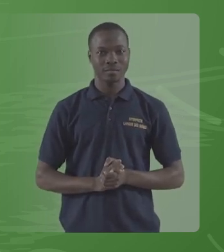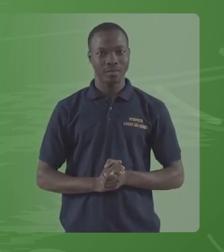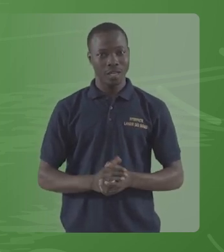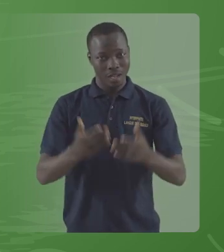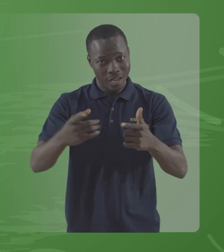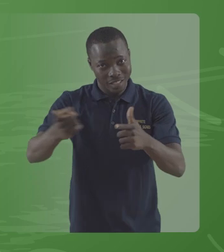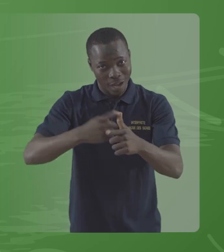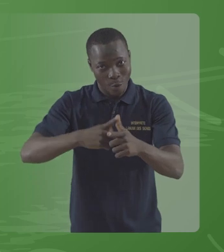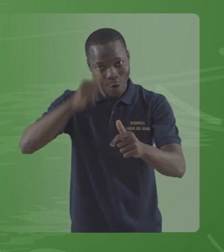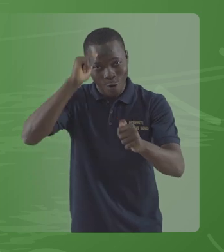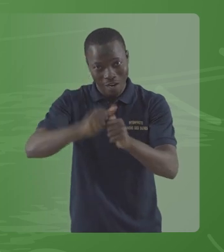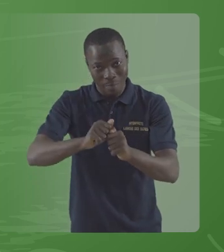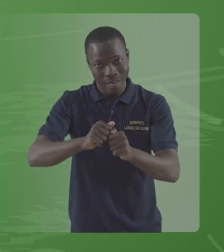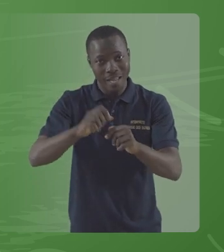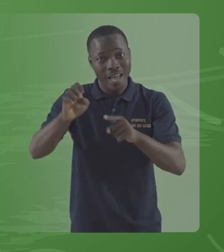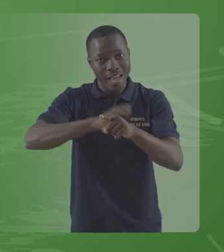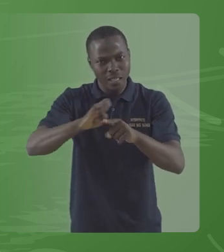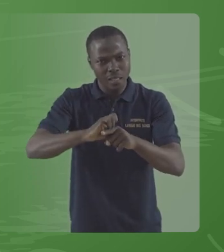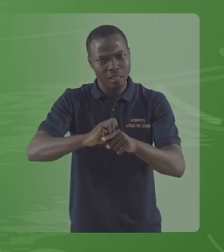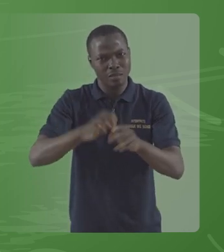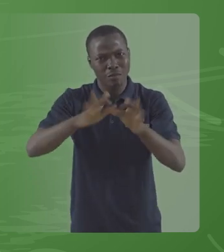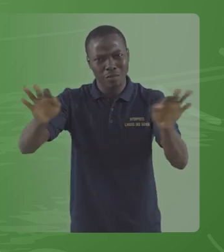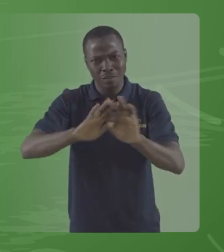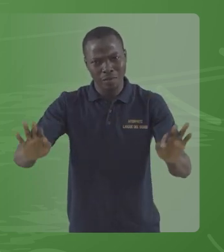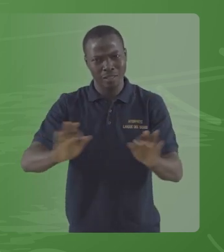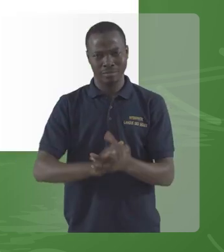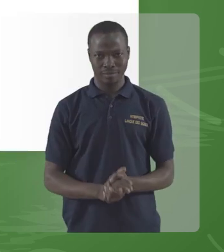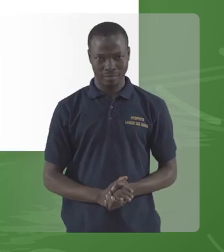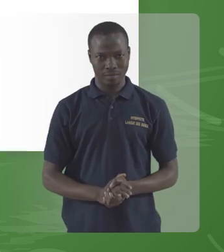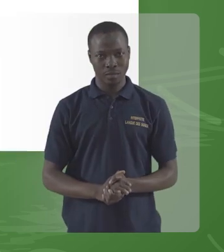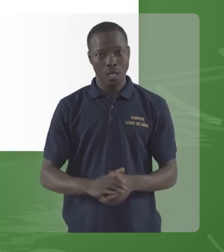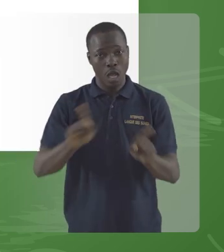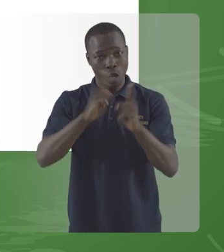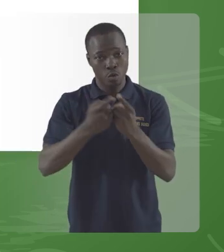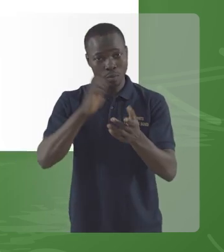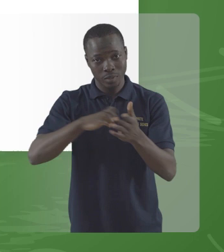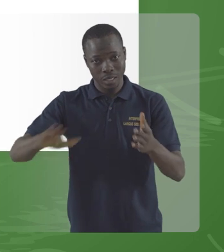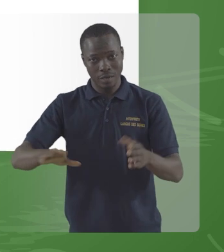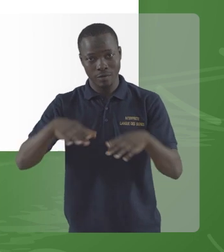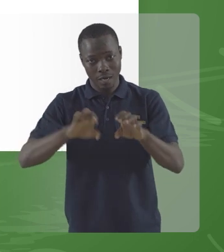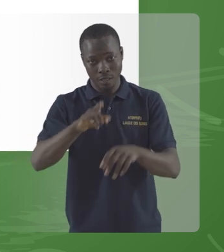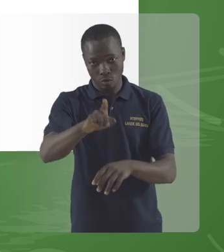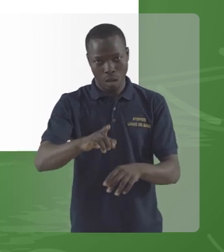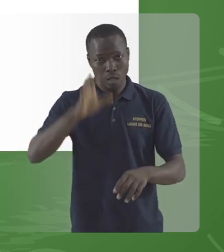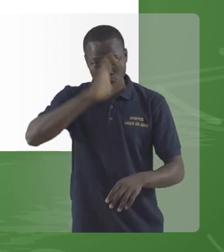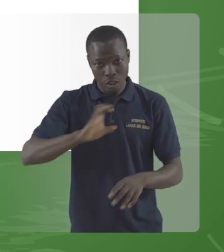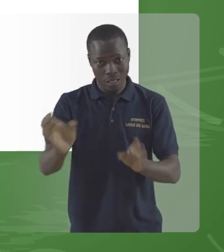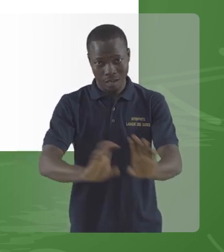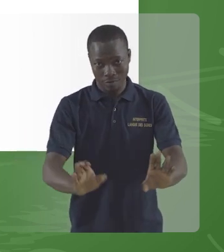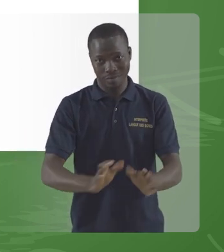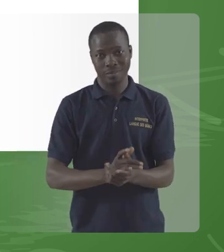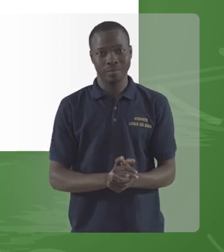Nous allons rappeler l'exercice de maison. Un groupe d'élèves de ta classe cherche